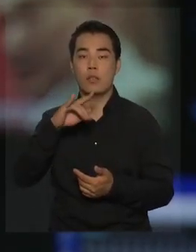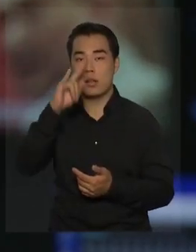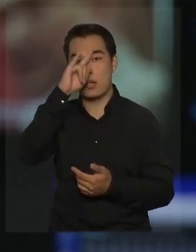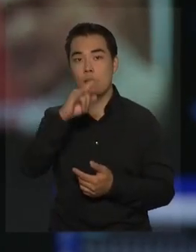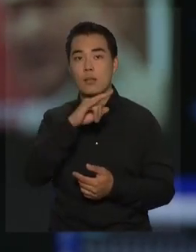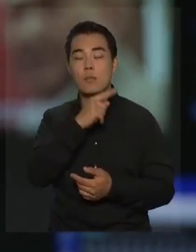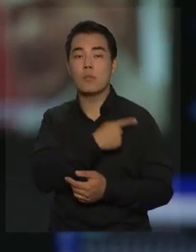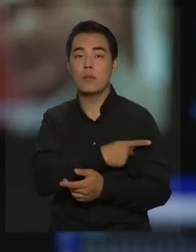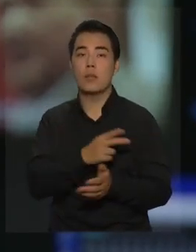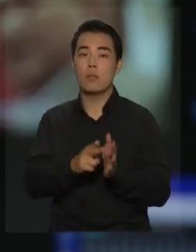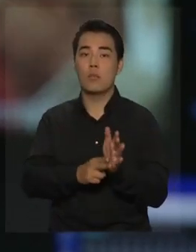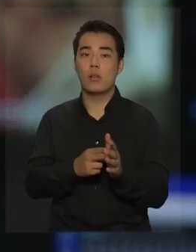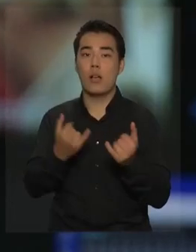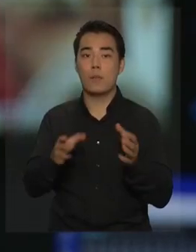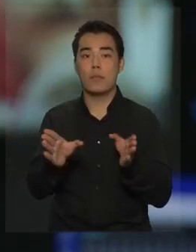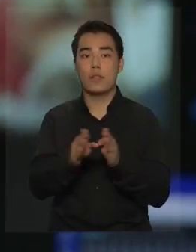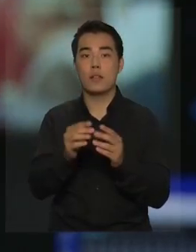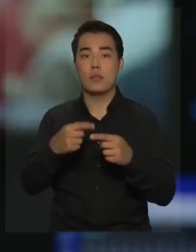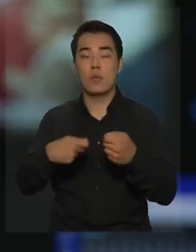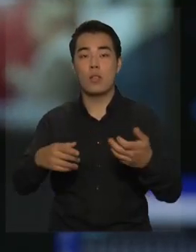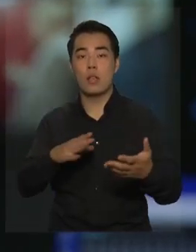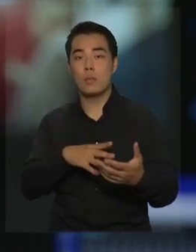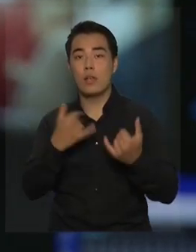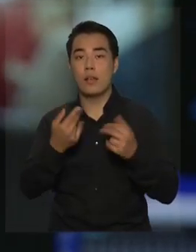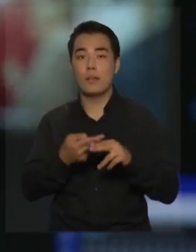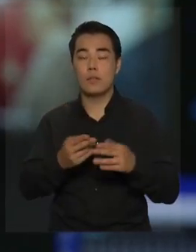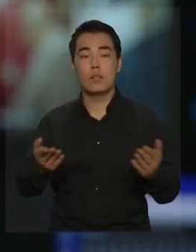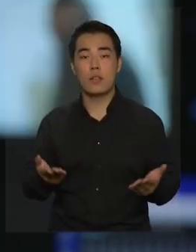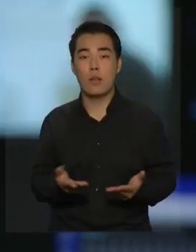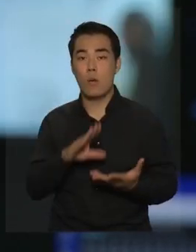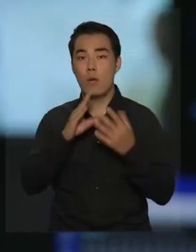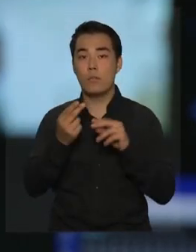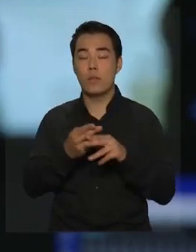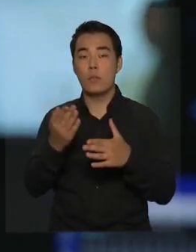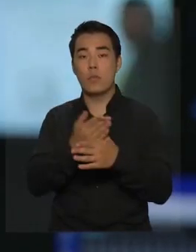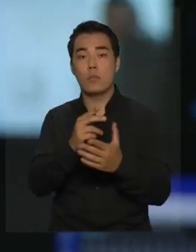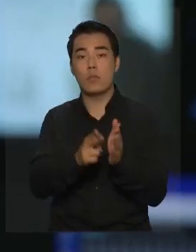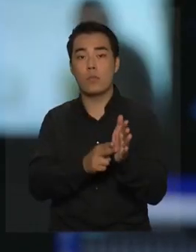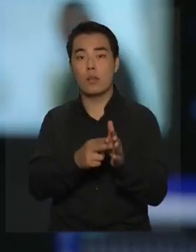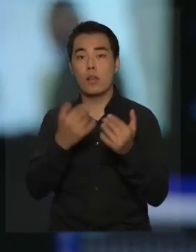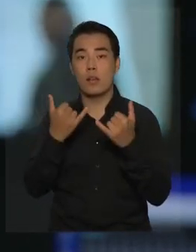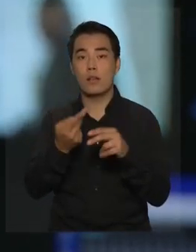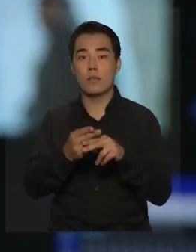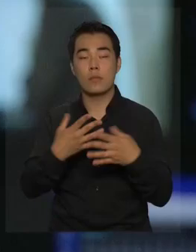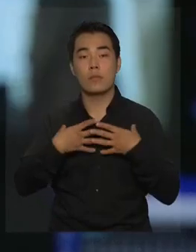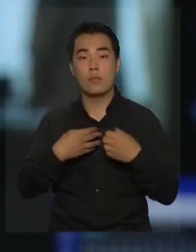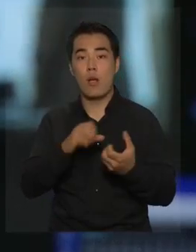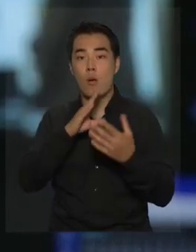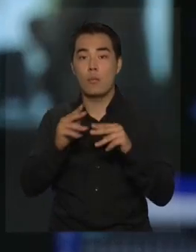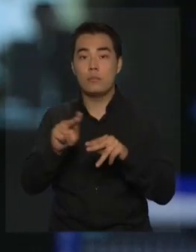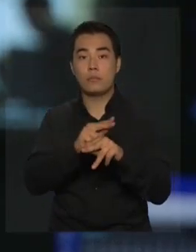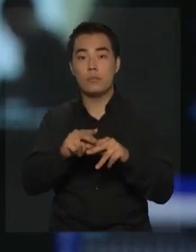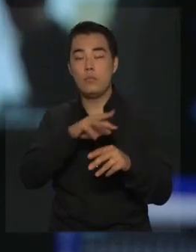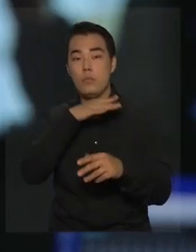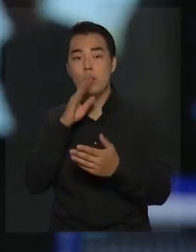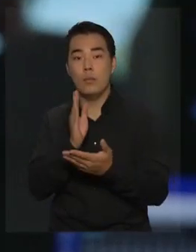медициналық пойызының ел арап жүргеніне де біраз болды. Әрі дәл осы көмек пойызының арқасында ауруынан айығып, дертіне дауа тапқандар